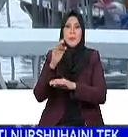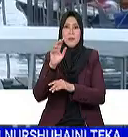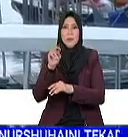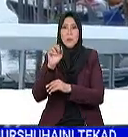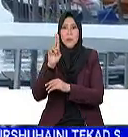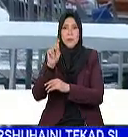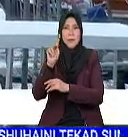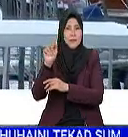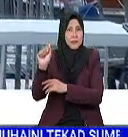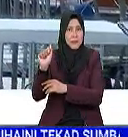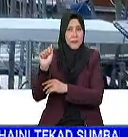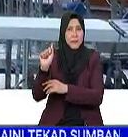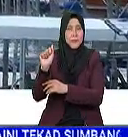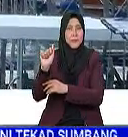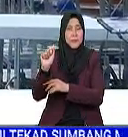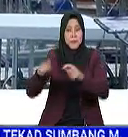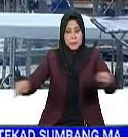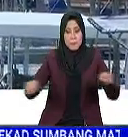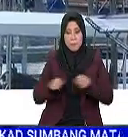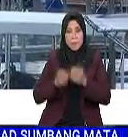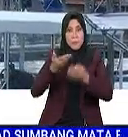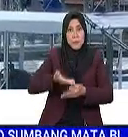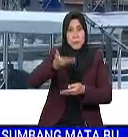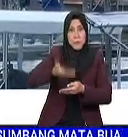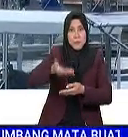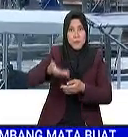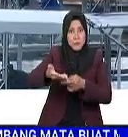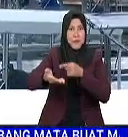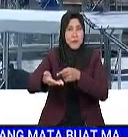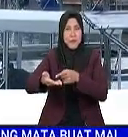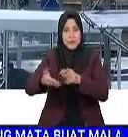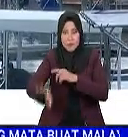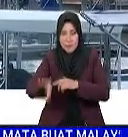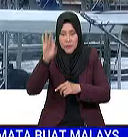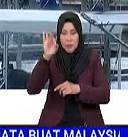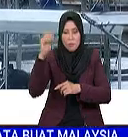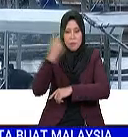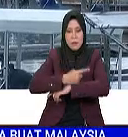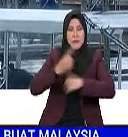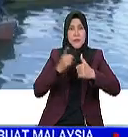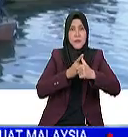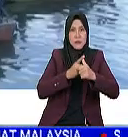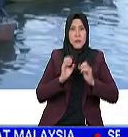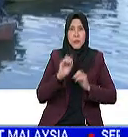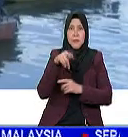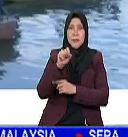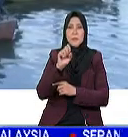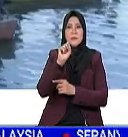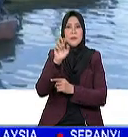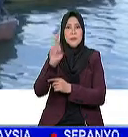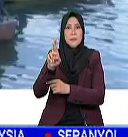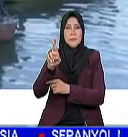tanjung Simpang yaitu lokasi pelampung ataupun Boy yang ditemui pada hari sama operasi Isa